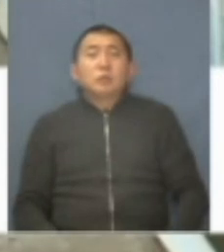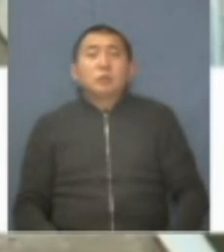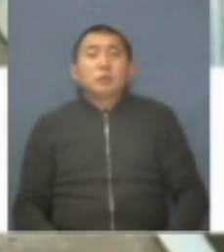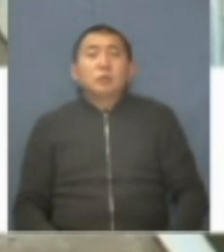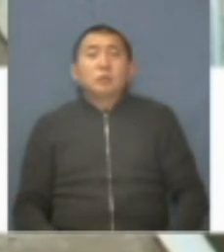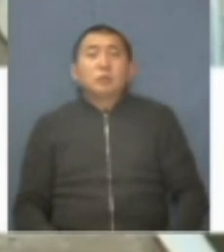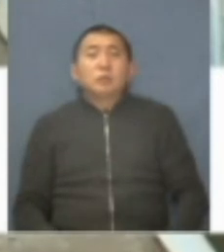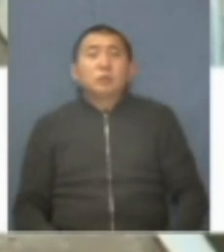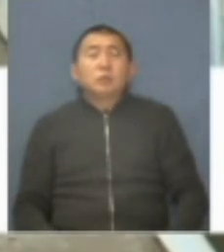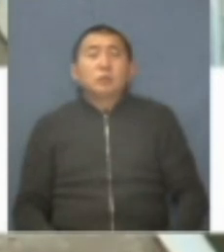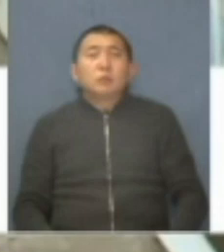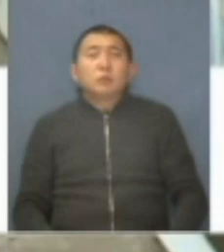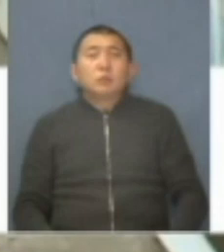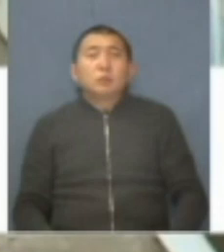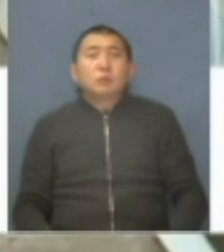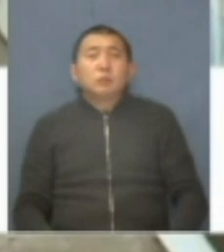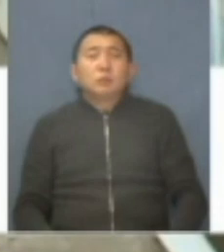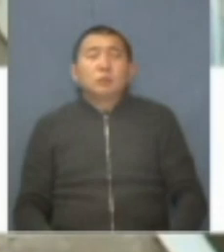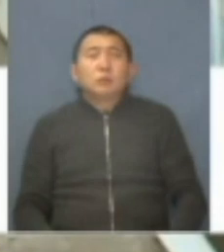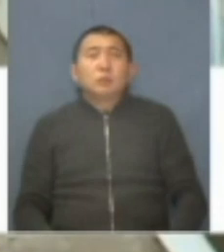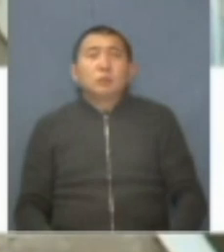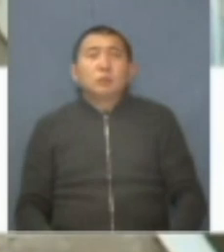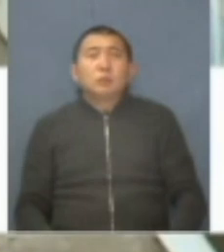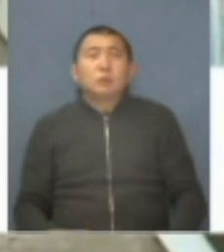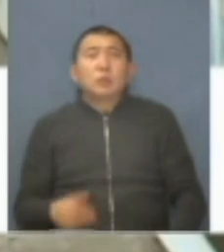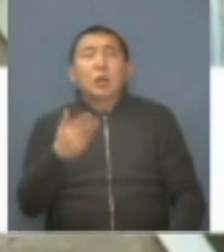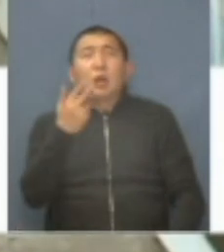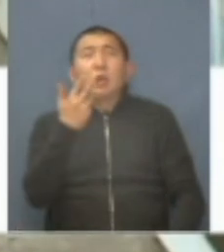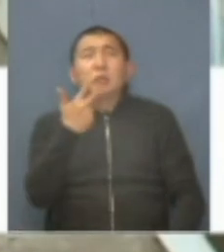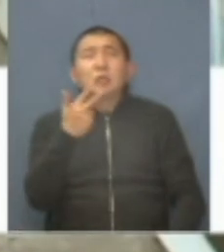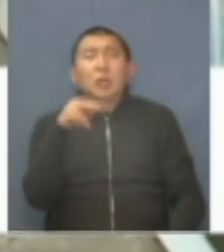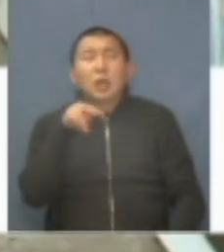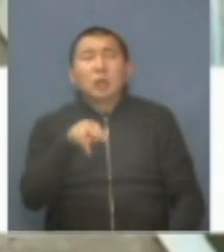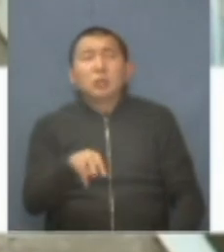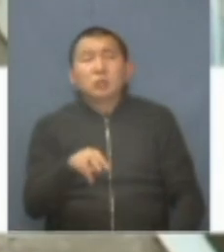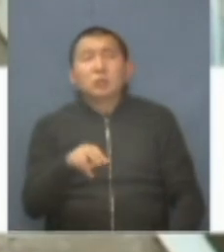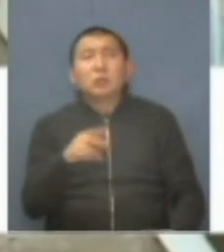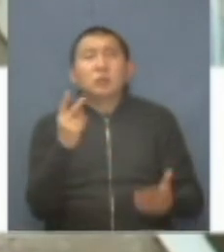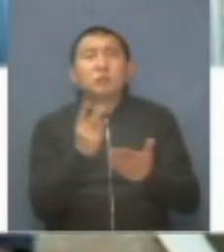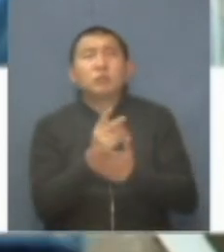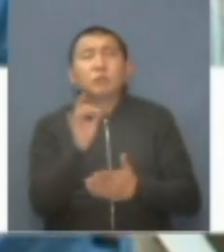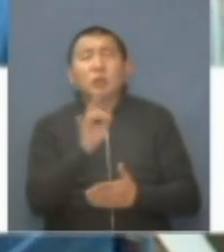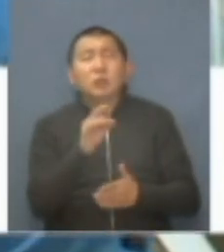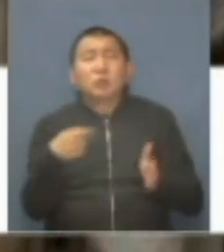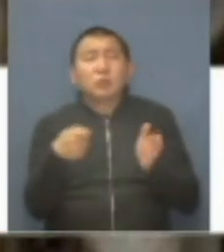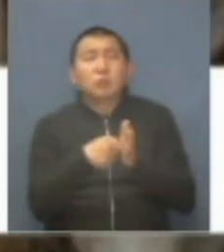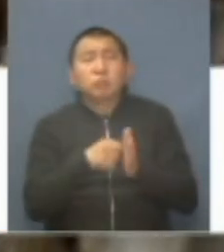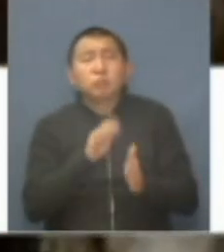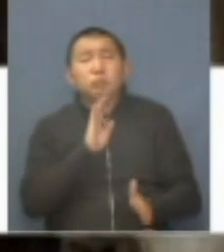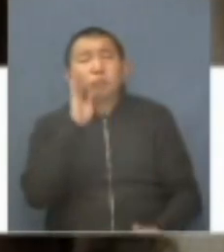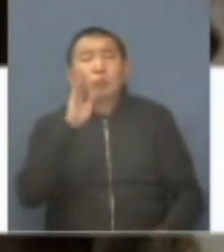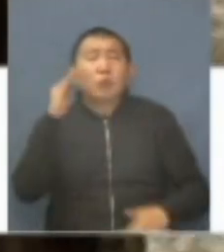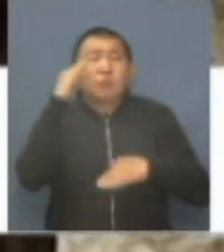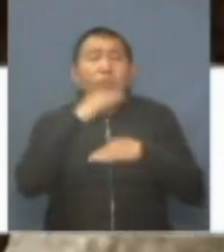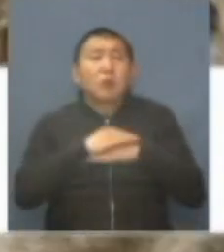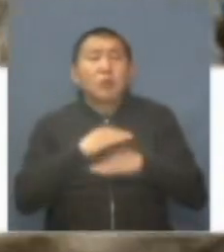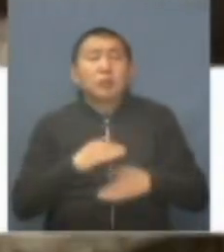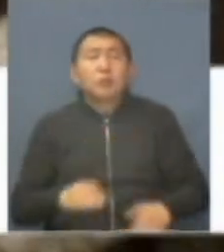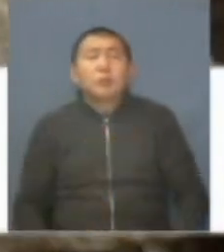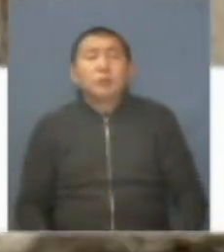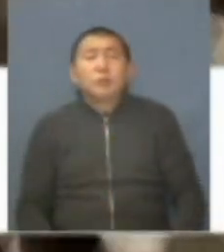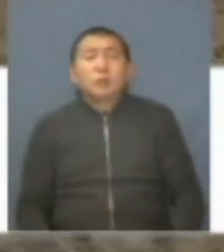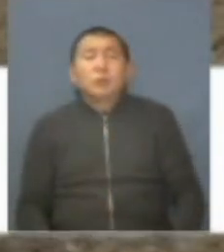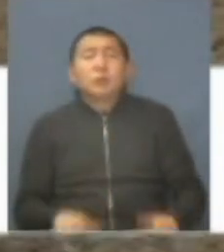Также выпайка утро, по 3 литра на голову даем мы. И вечером, 2 раза выпайка у нас, утро и вечером. В крестьянском хозяйстве